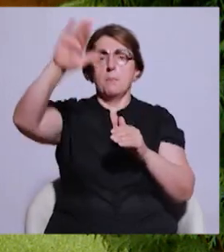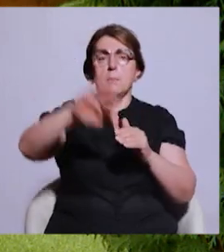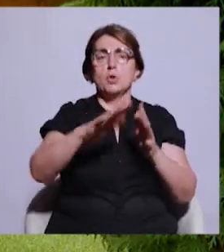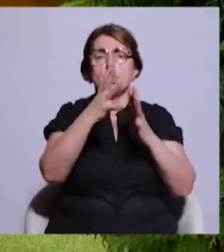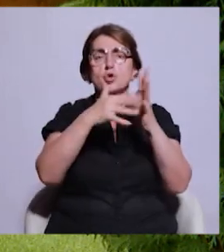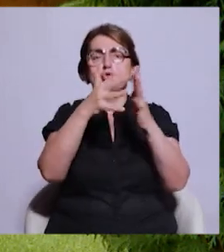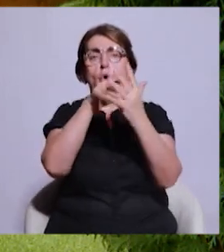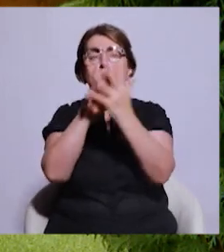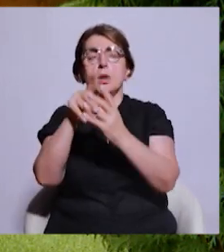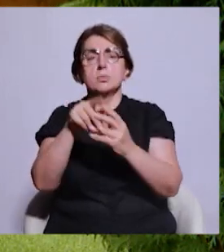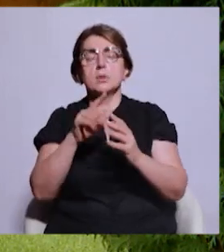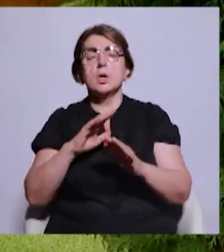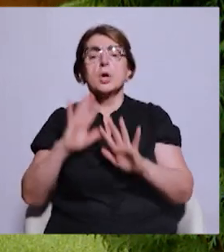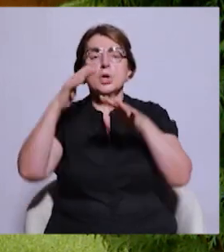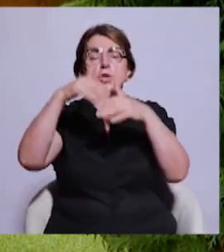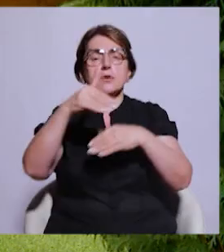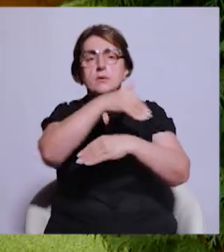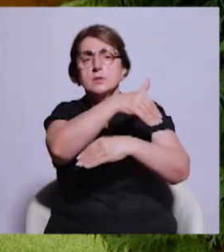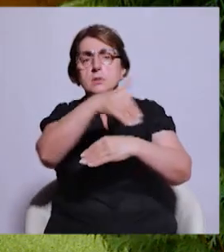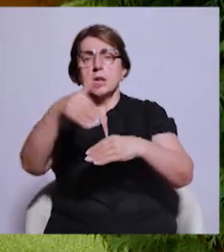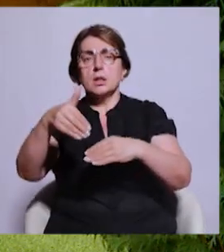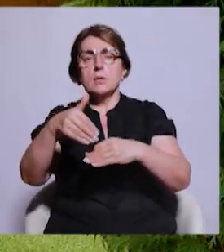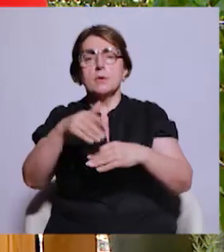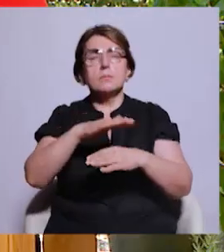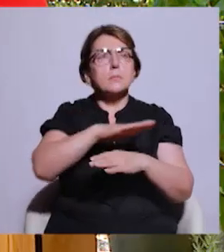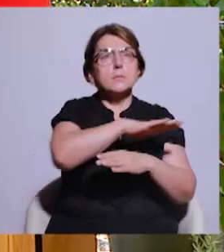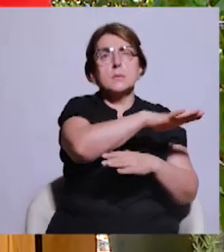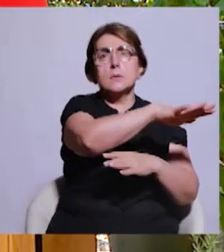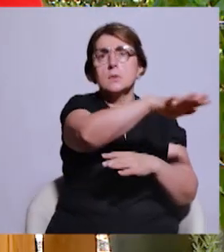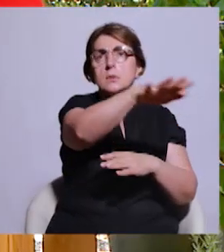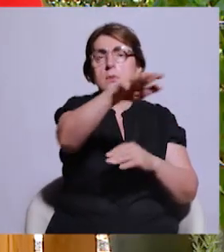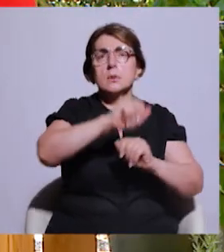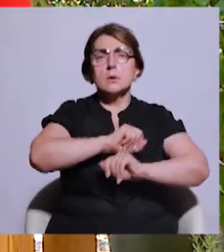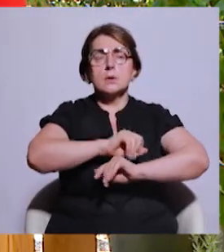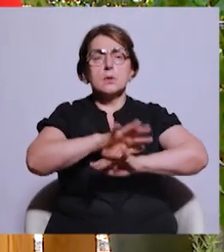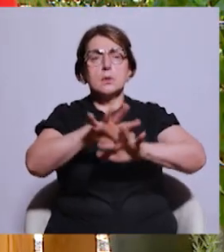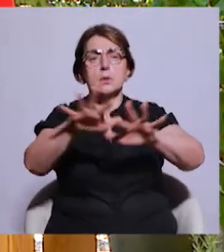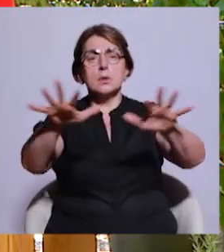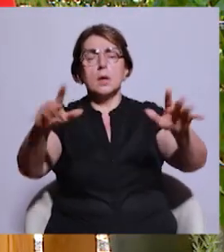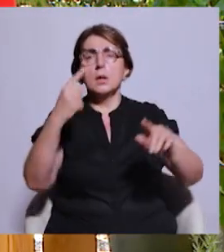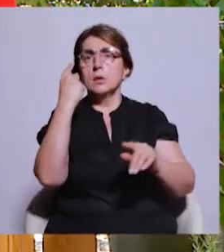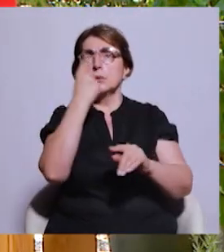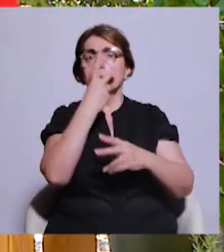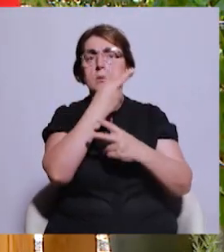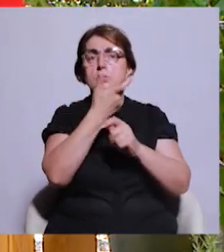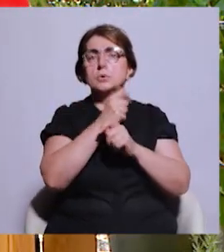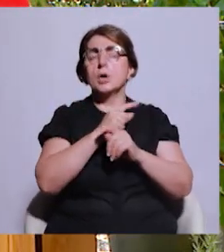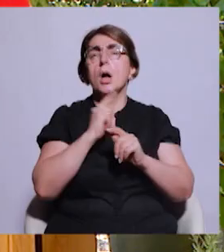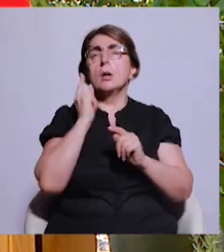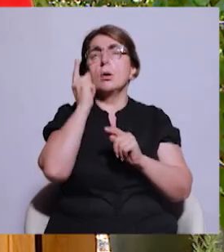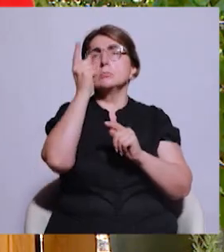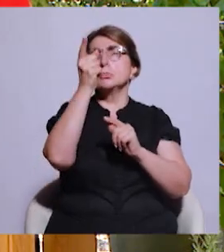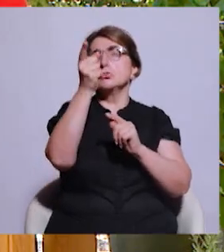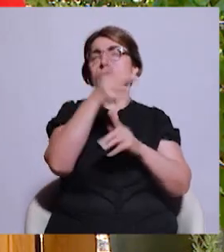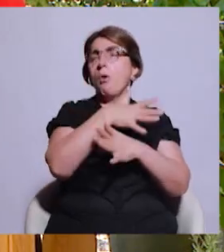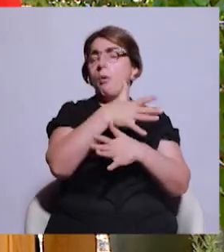ფერდობებზე განსახლებულ სოფლებში, ზღვის სანაპიროზე მაგალითად, სივრცე იმხელა იშლება, რომ ჩვენ თვალთახედვის არეში ხვდება